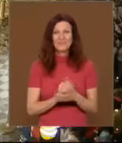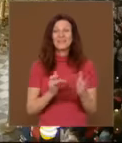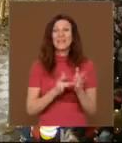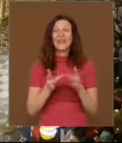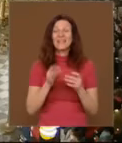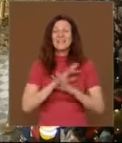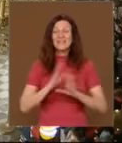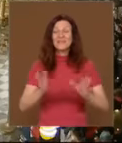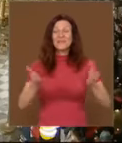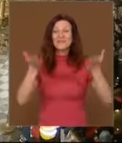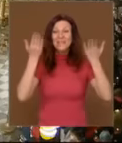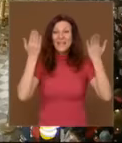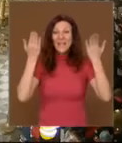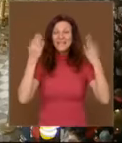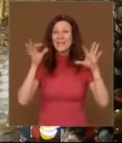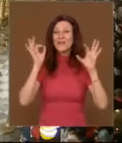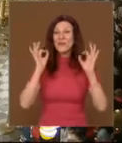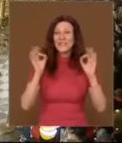Христос Воскресе! Честит празник!